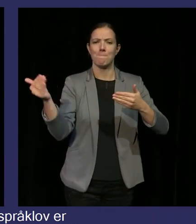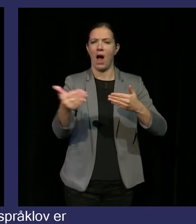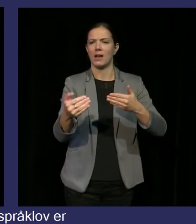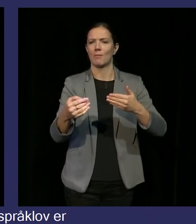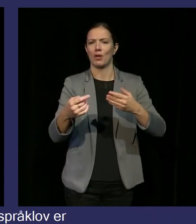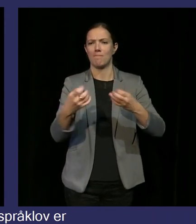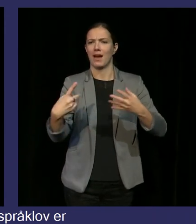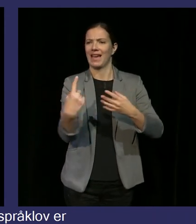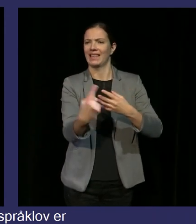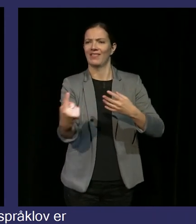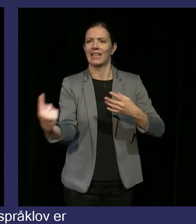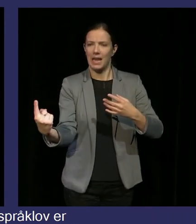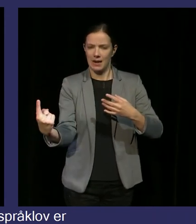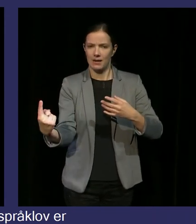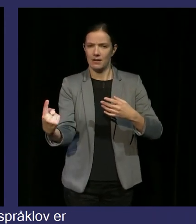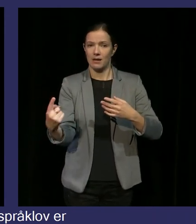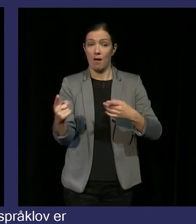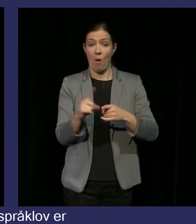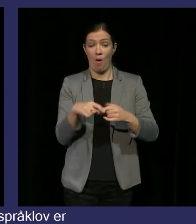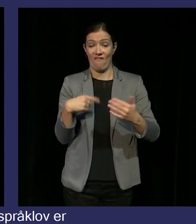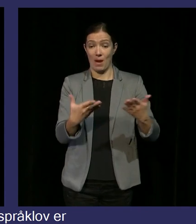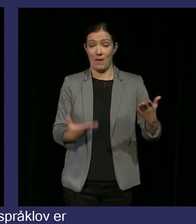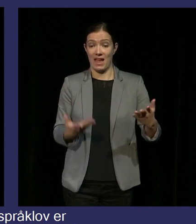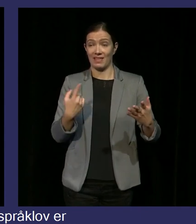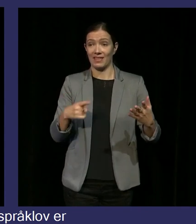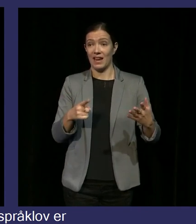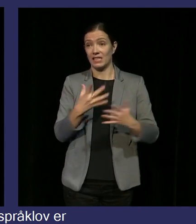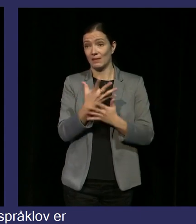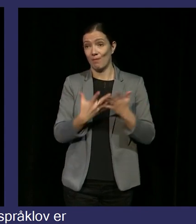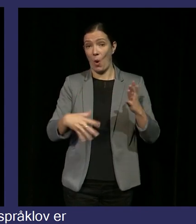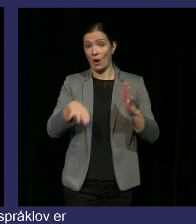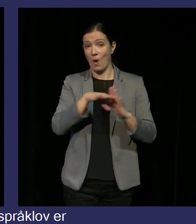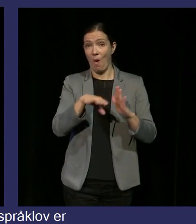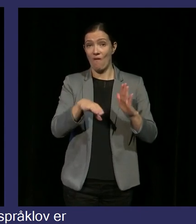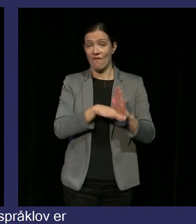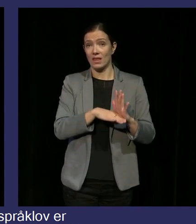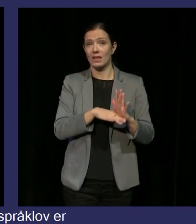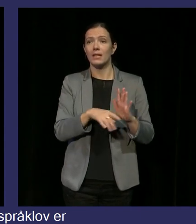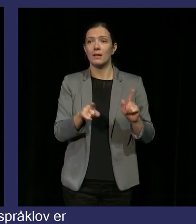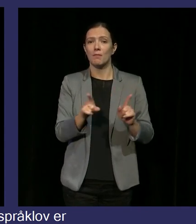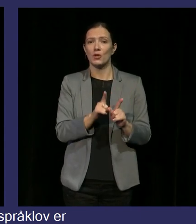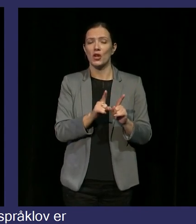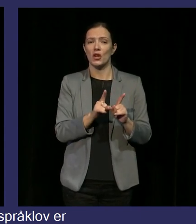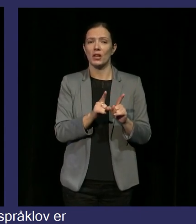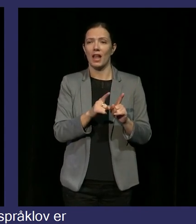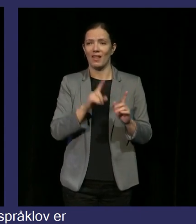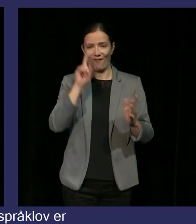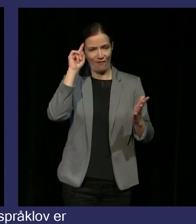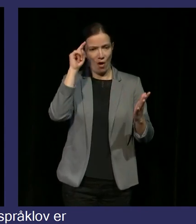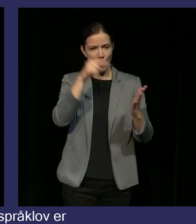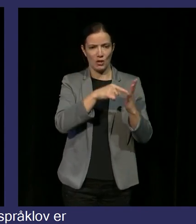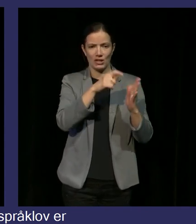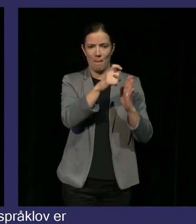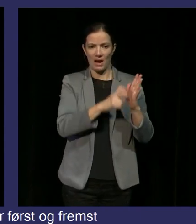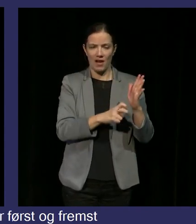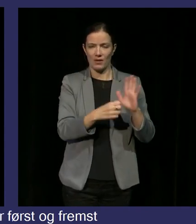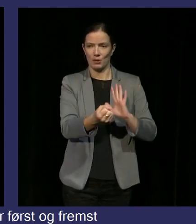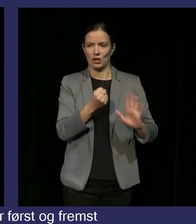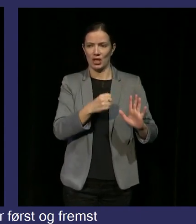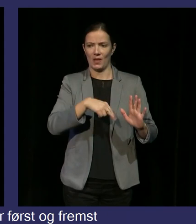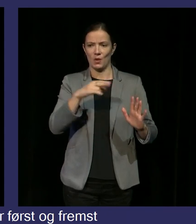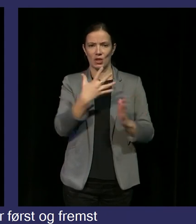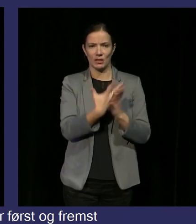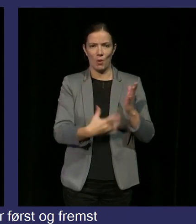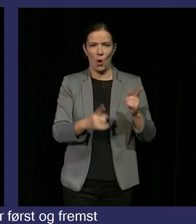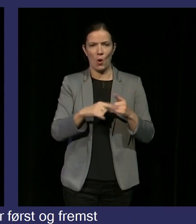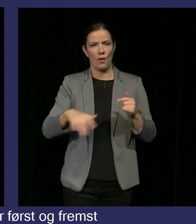enkeltindivid. Og, i det fremlegget til språklov så er det en formålsparagraf om å styrke norsk språk og